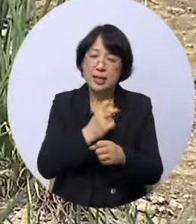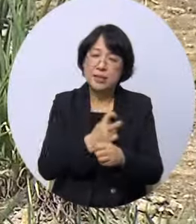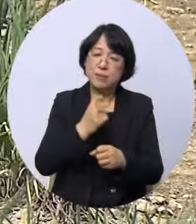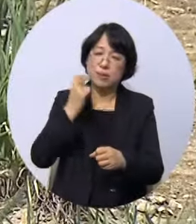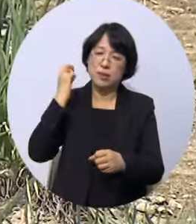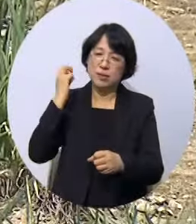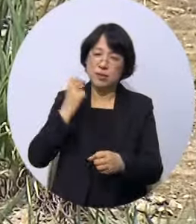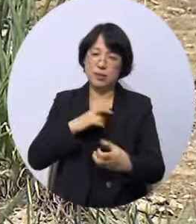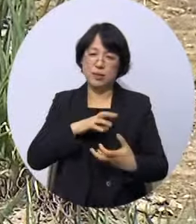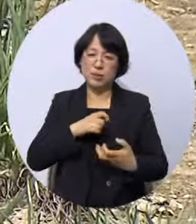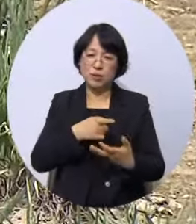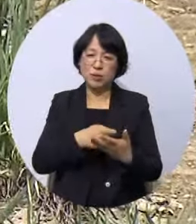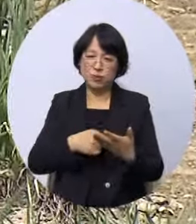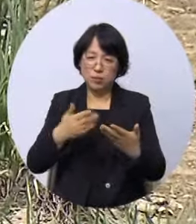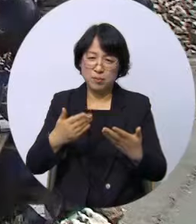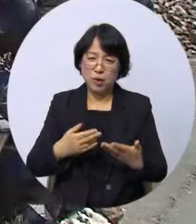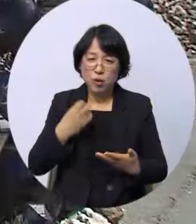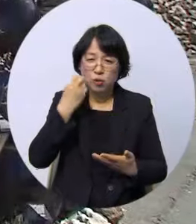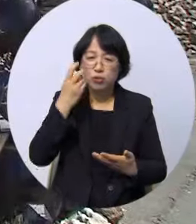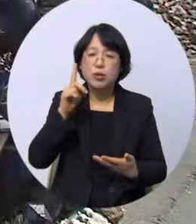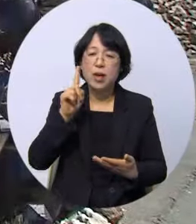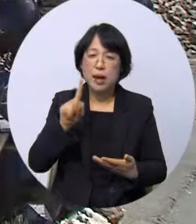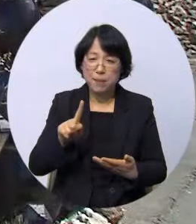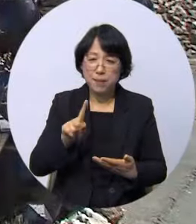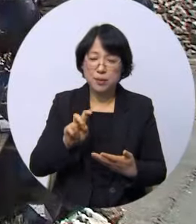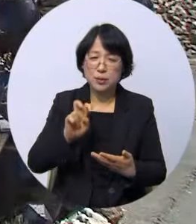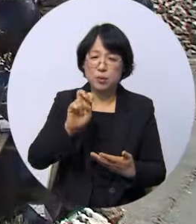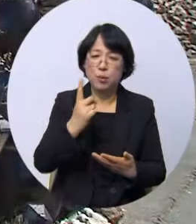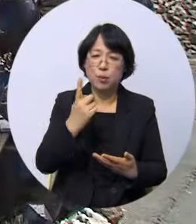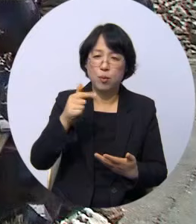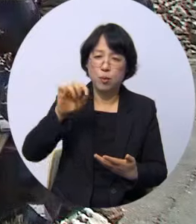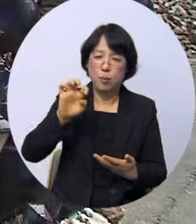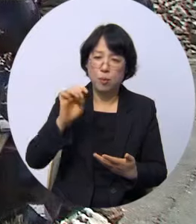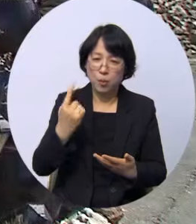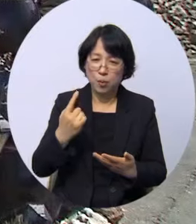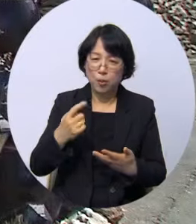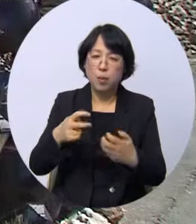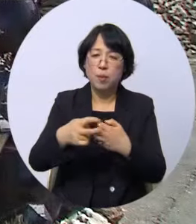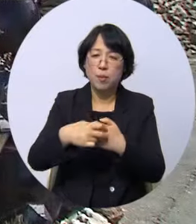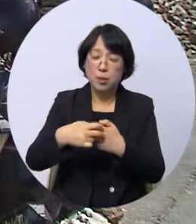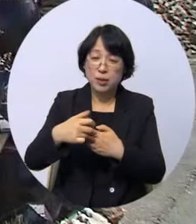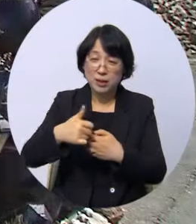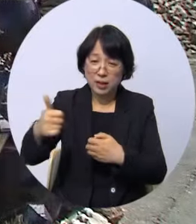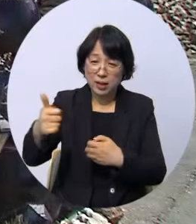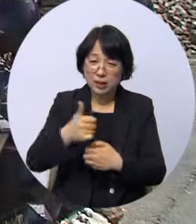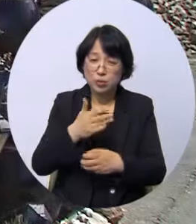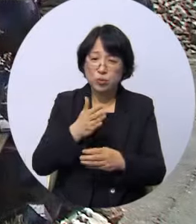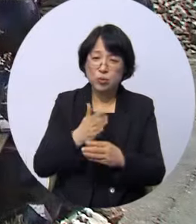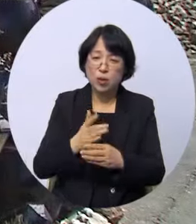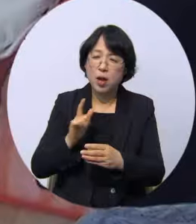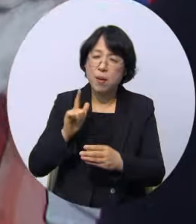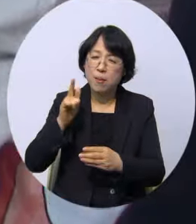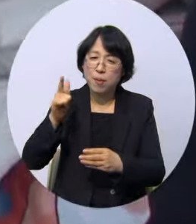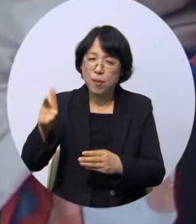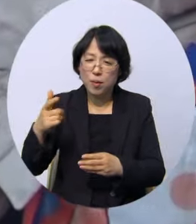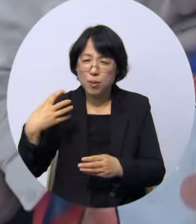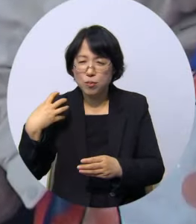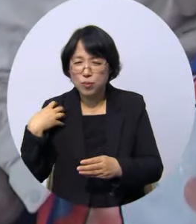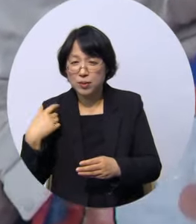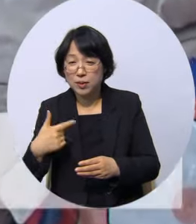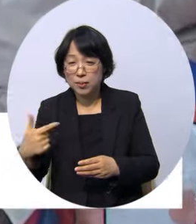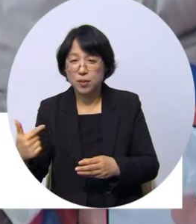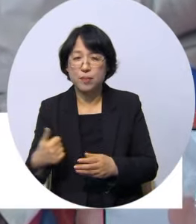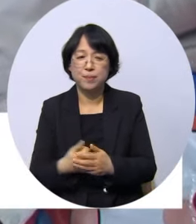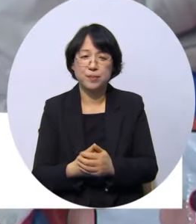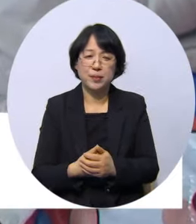심장 수술을 받고 두 달에 한 번씩 목포에 위치한 병원을 다니고 있지만 먼 거리는 부담입니다 그런